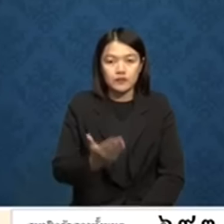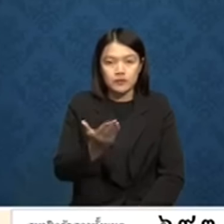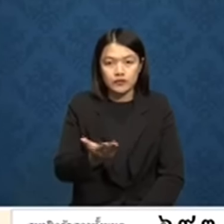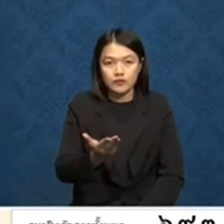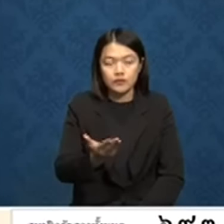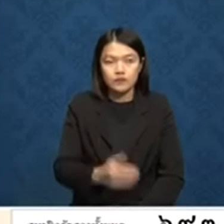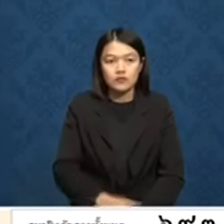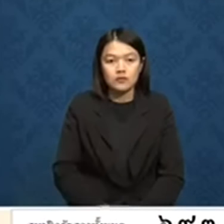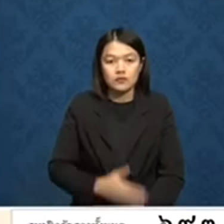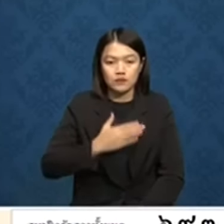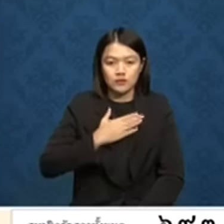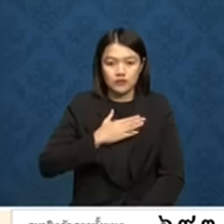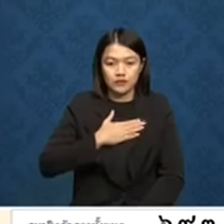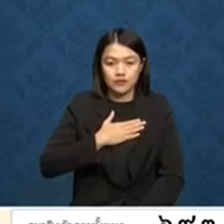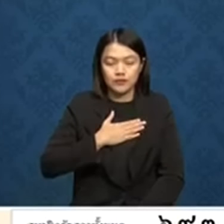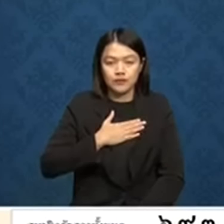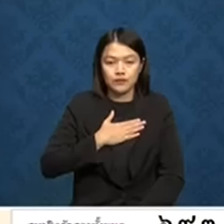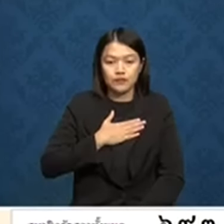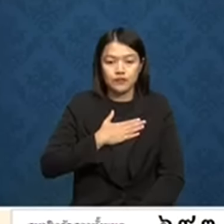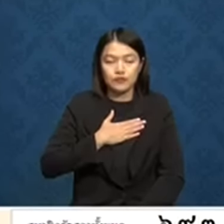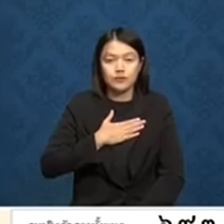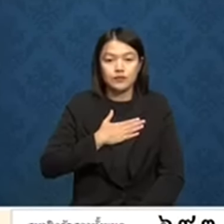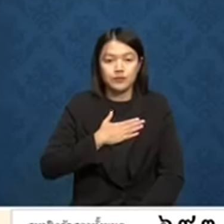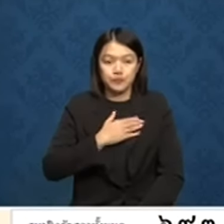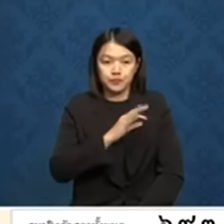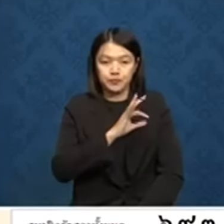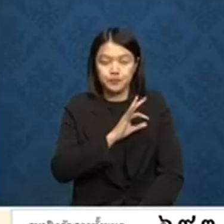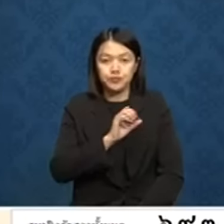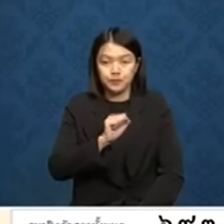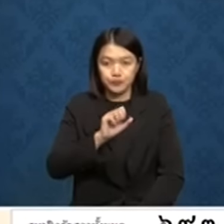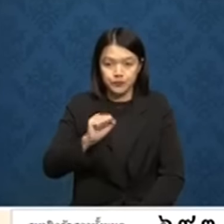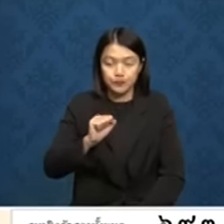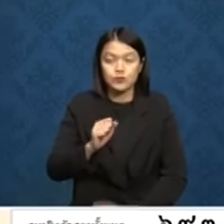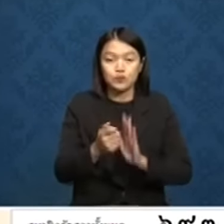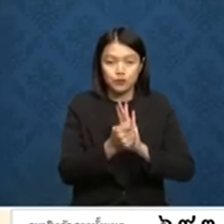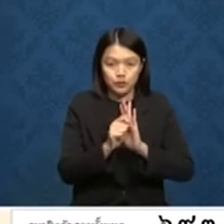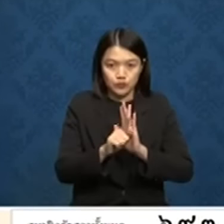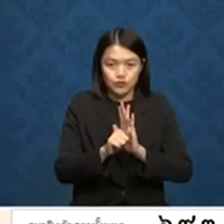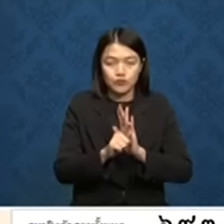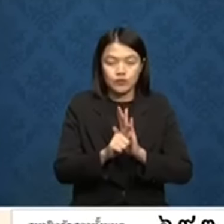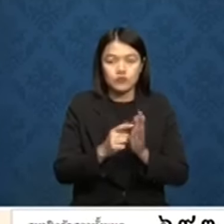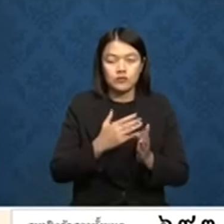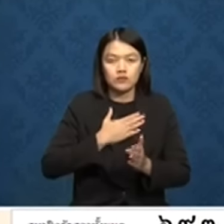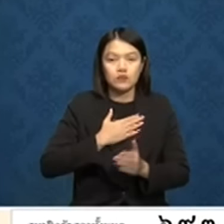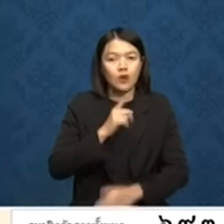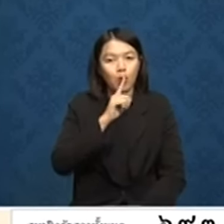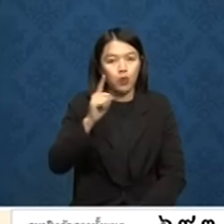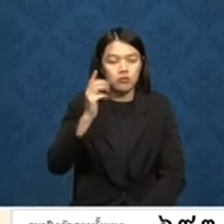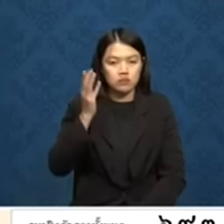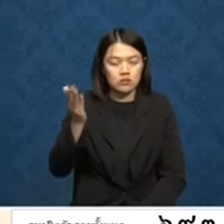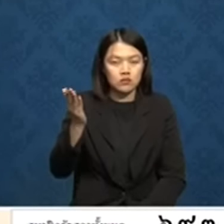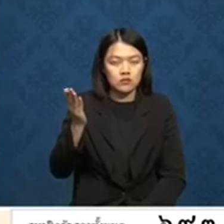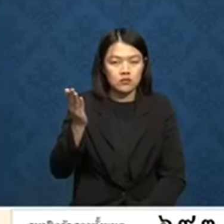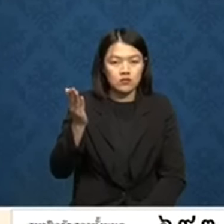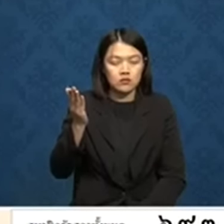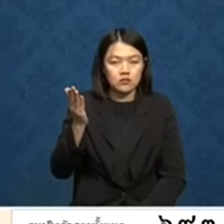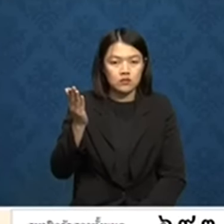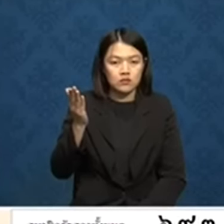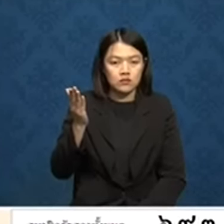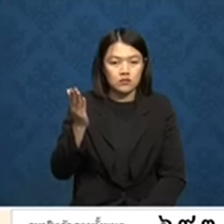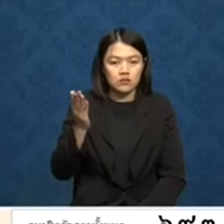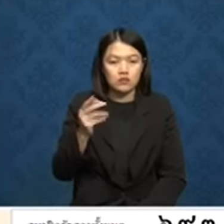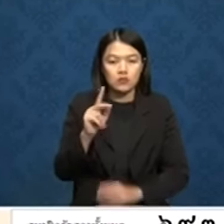ผมธีรชัยแสนแก้วสมาชิกสภาผู้แทนราษฎรจังหวัดอุดรธานีผมขอประท้วง